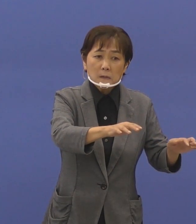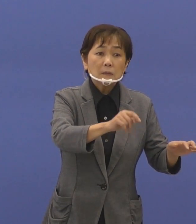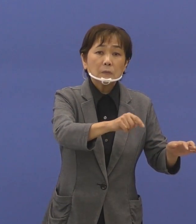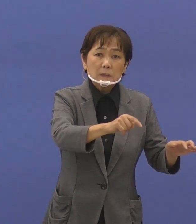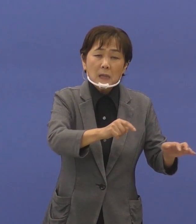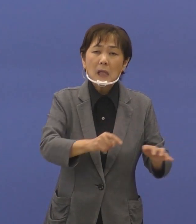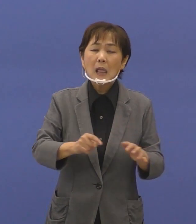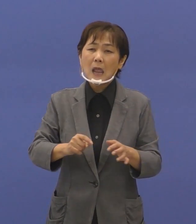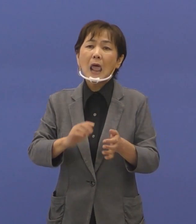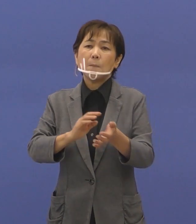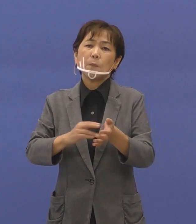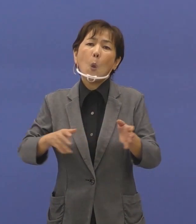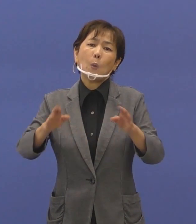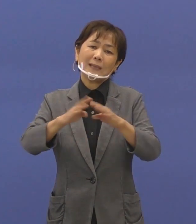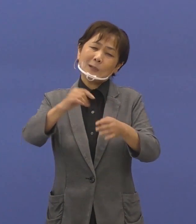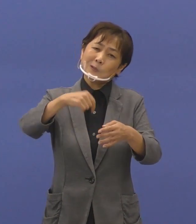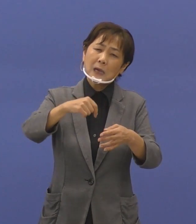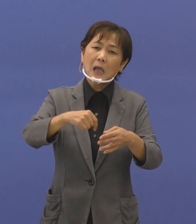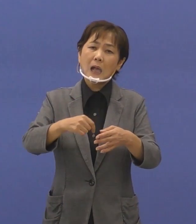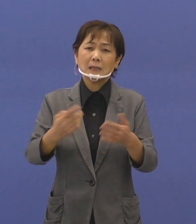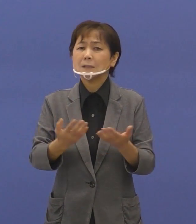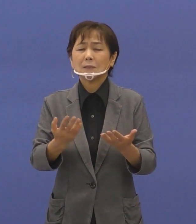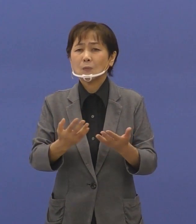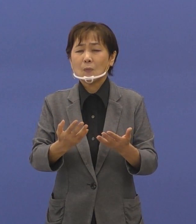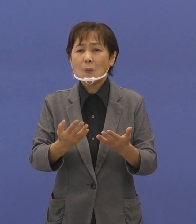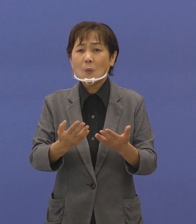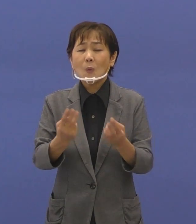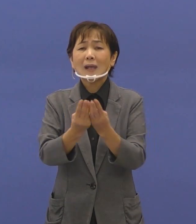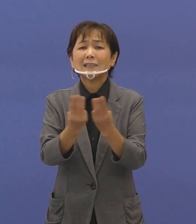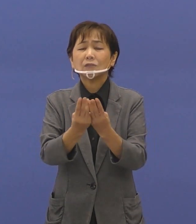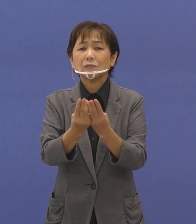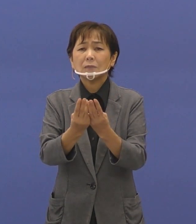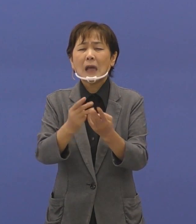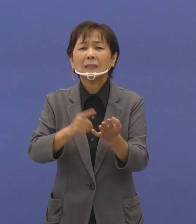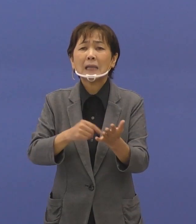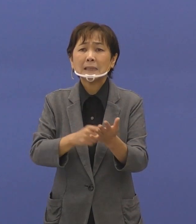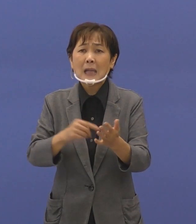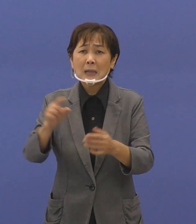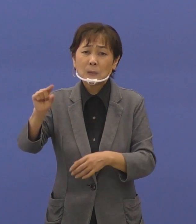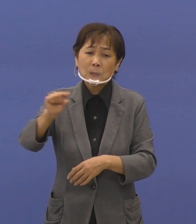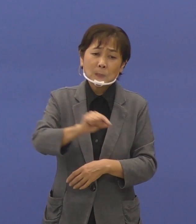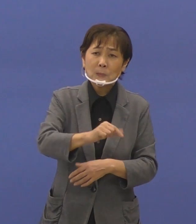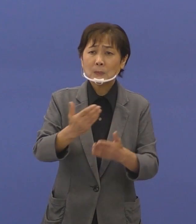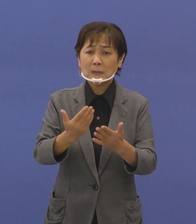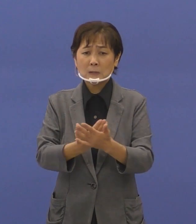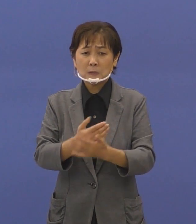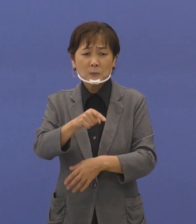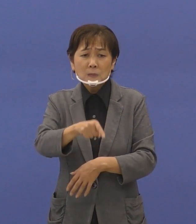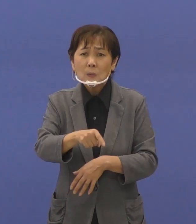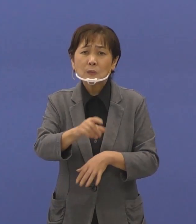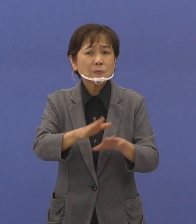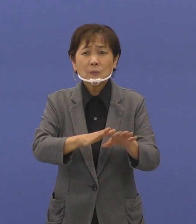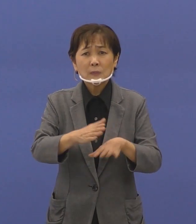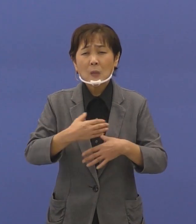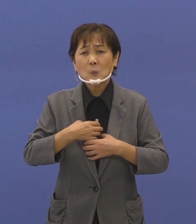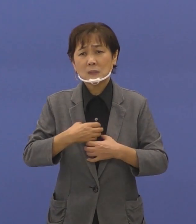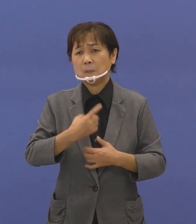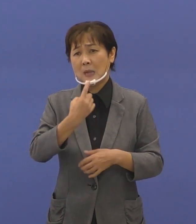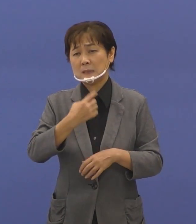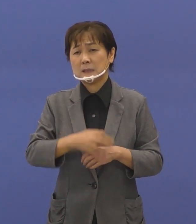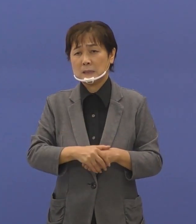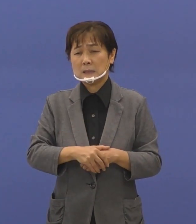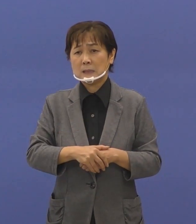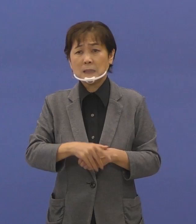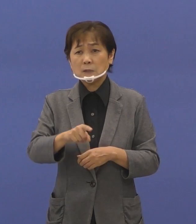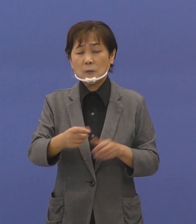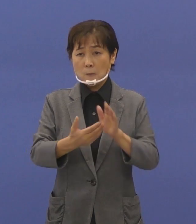働けなくなってしまうという、それを恐れておりますので、そうならないようにそれぞ